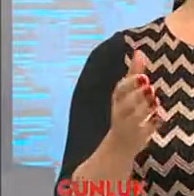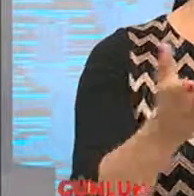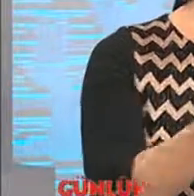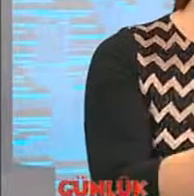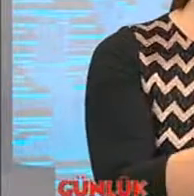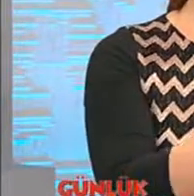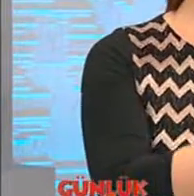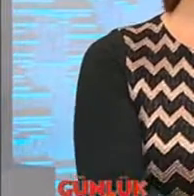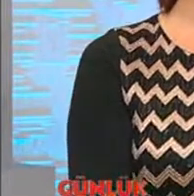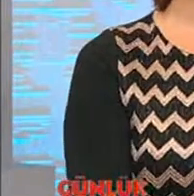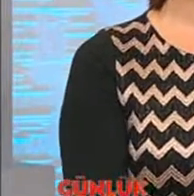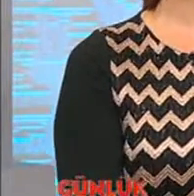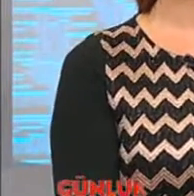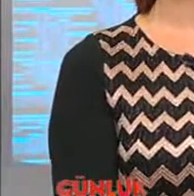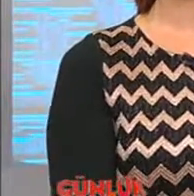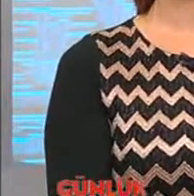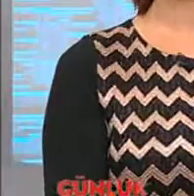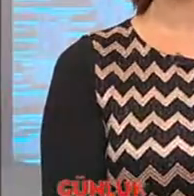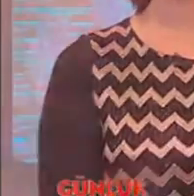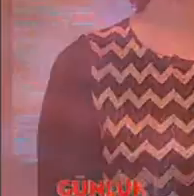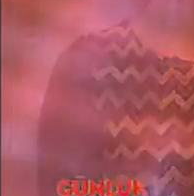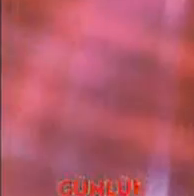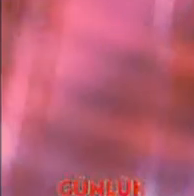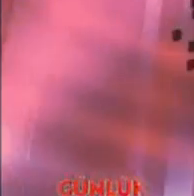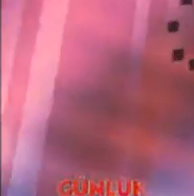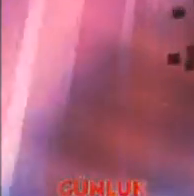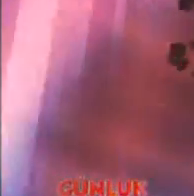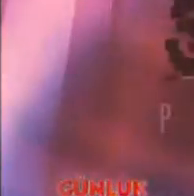rehber başlıyor. Buyurun bakalım.